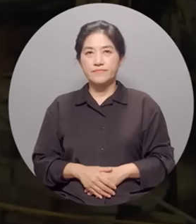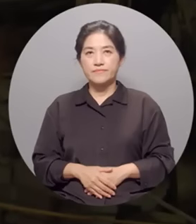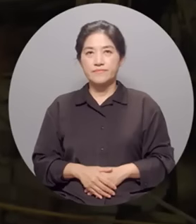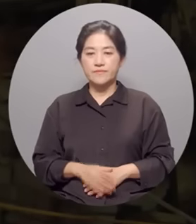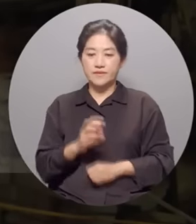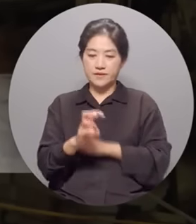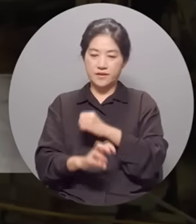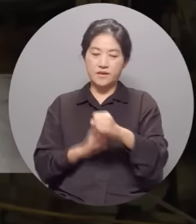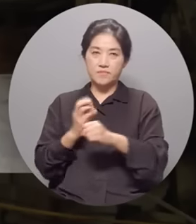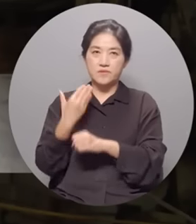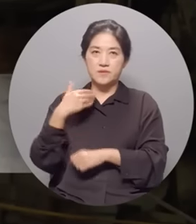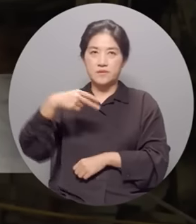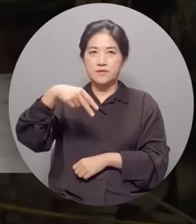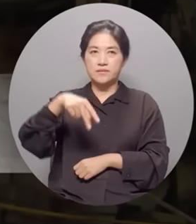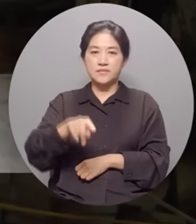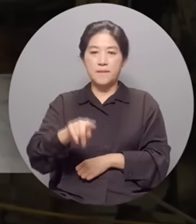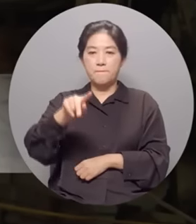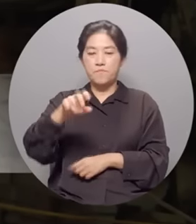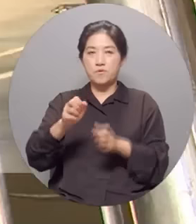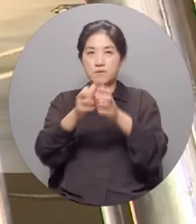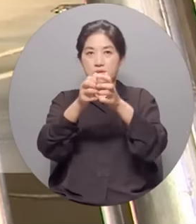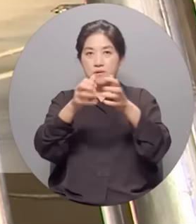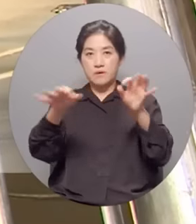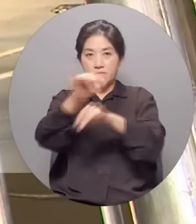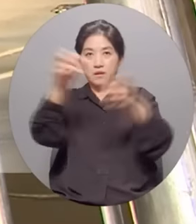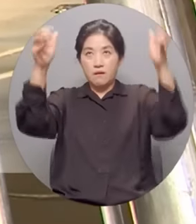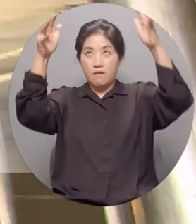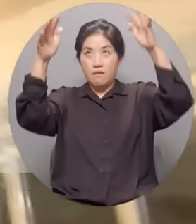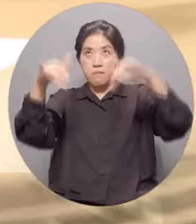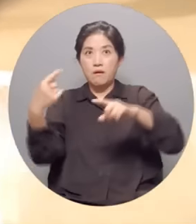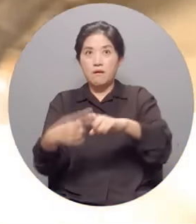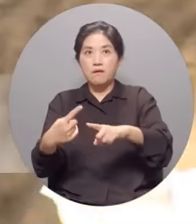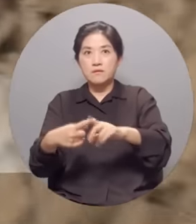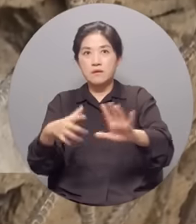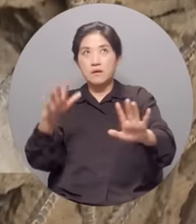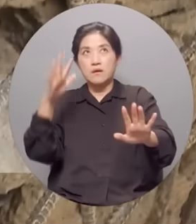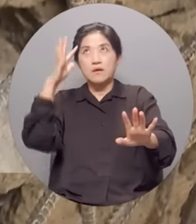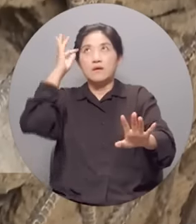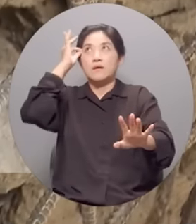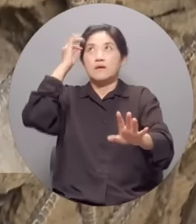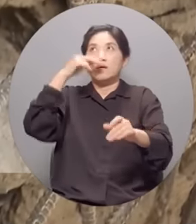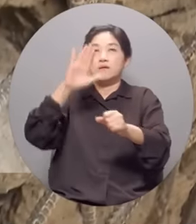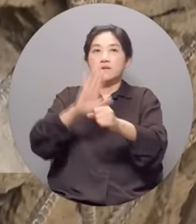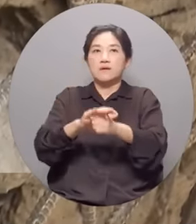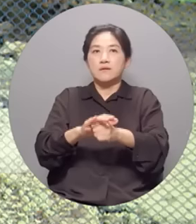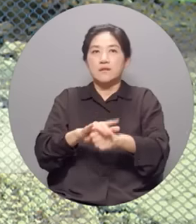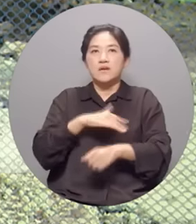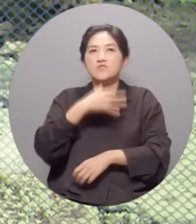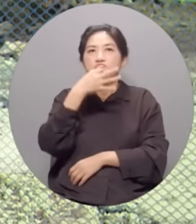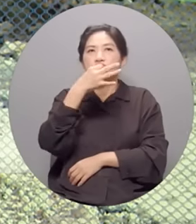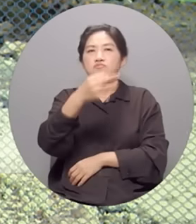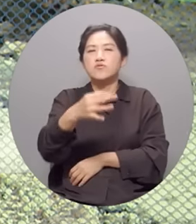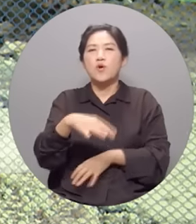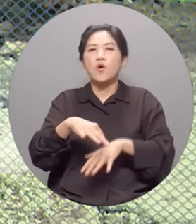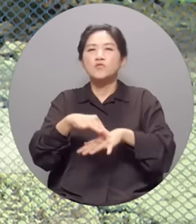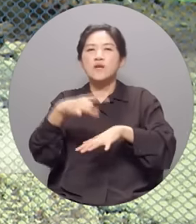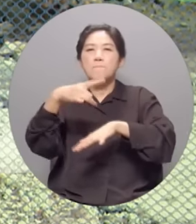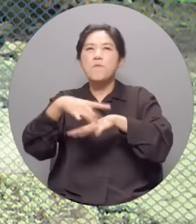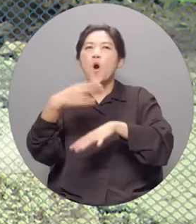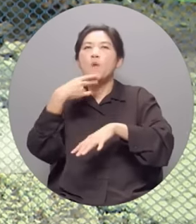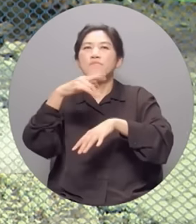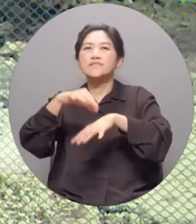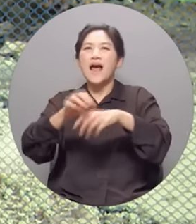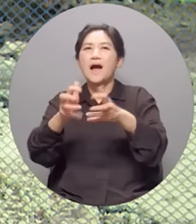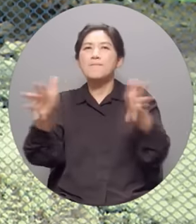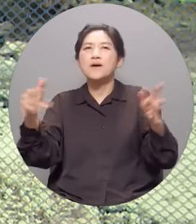30년 전 삼풍백화점 붕괴를 연상케 하는 어처구니 없는 사고에 시중에는 순살 아파트라는 말이 유행했고 국민